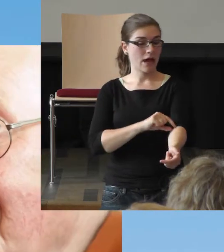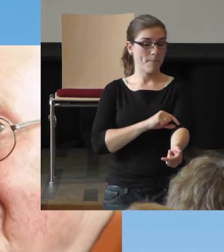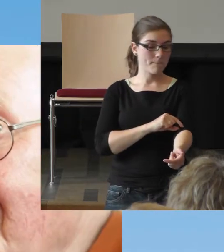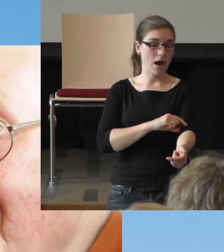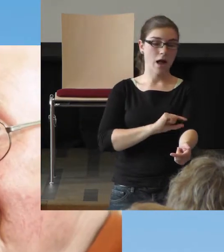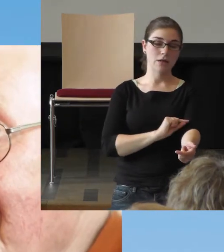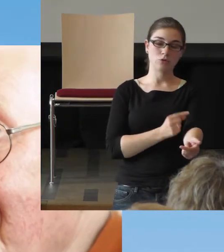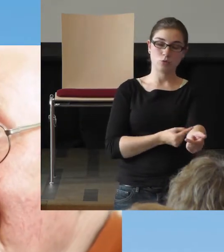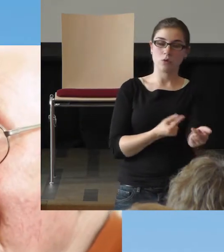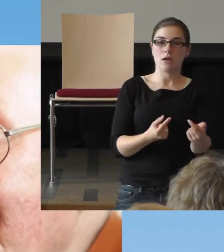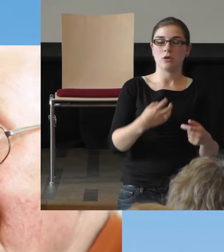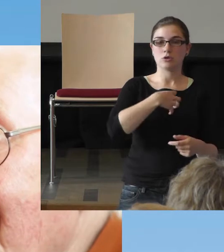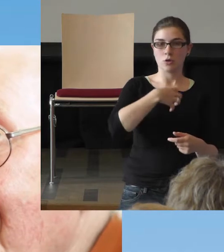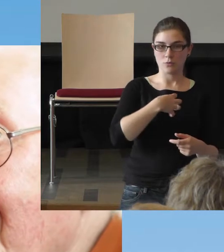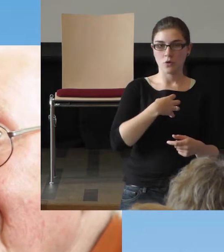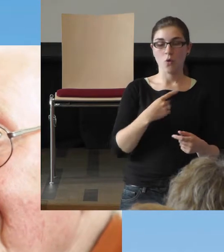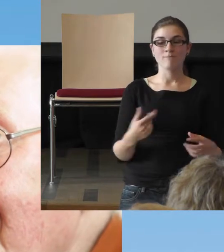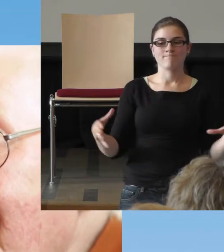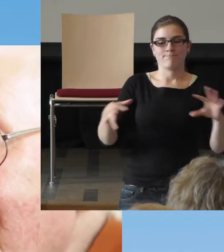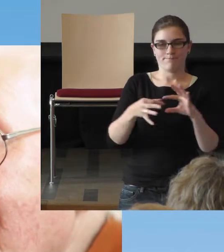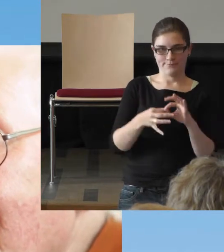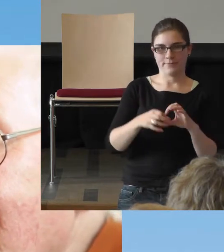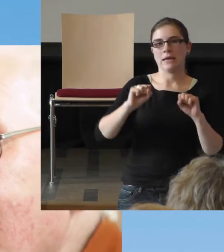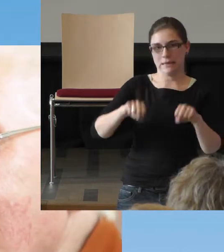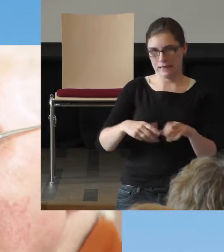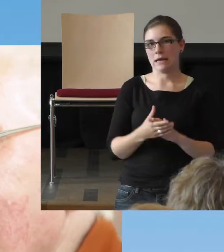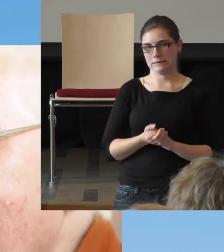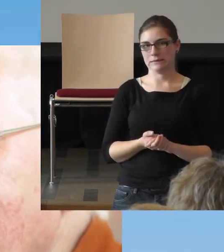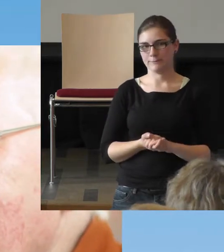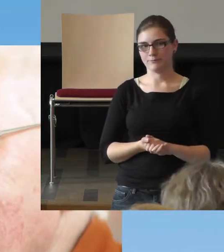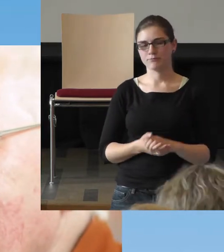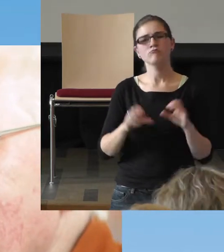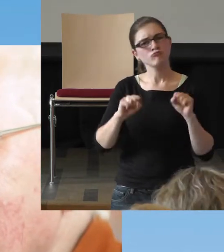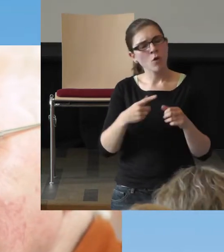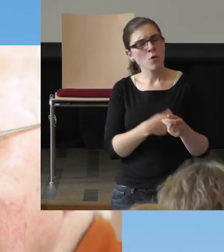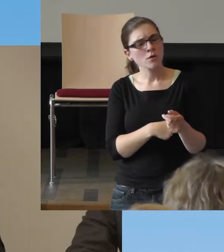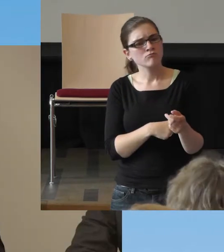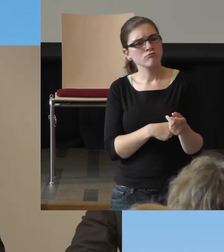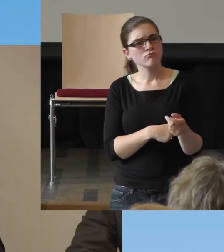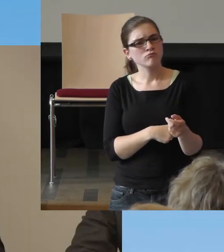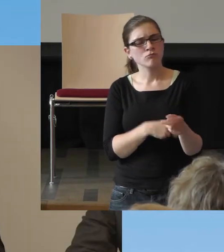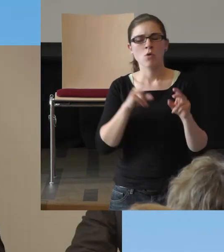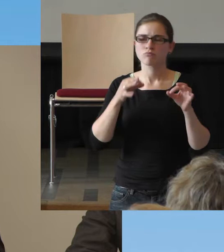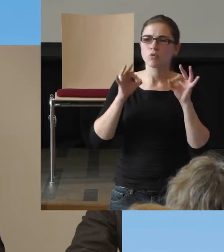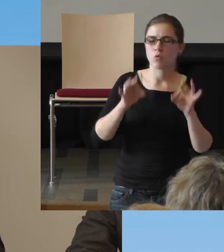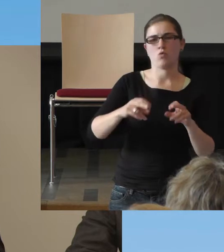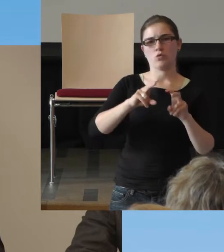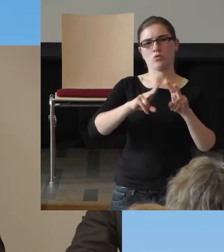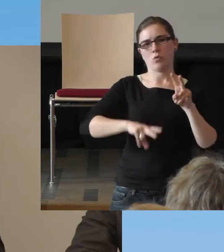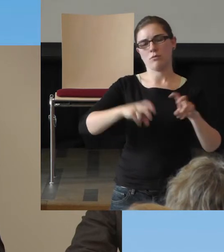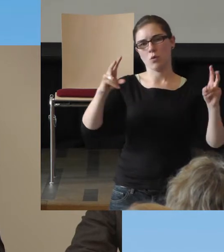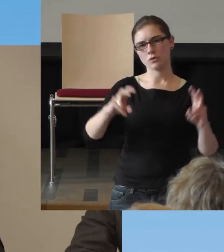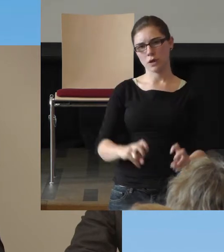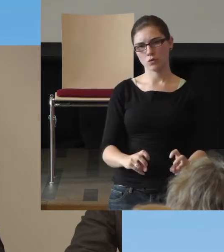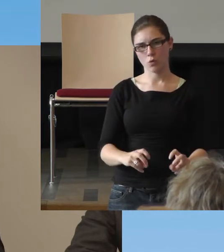kam im Rahmen einer Polyneuropathie auftreten. Das kann man eigentlich recht gut untersuchen. Wenn ich eine